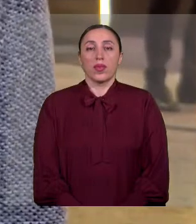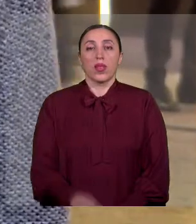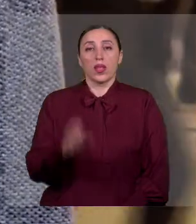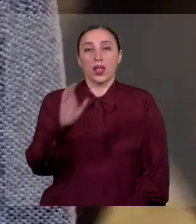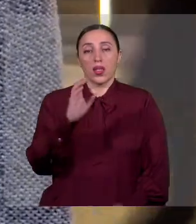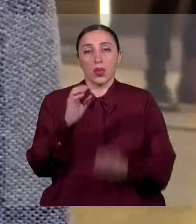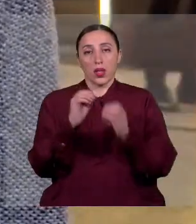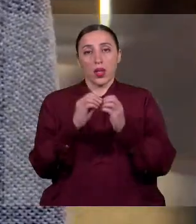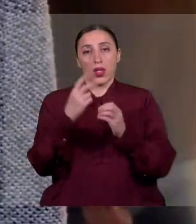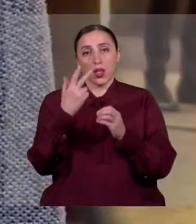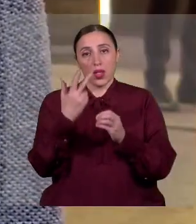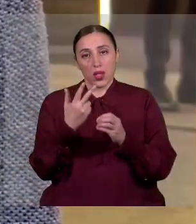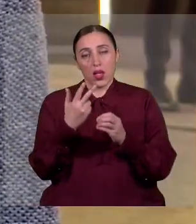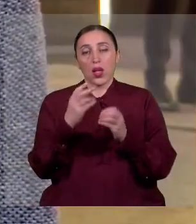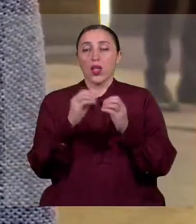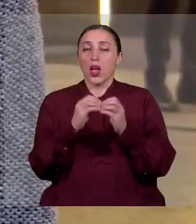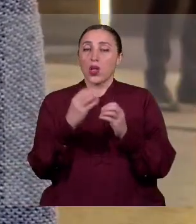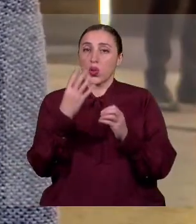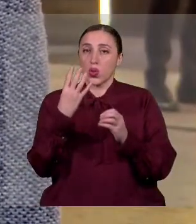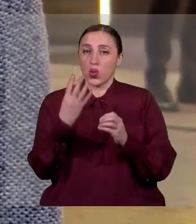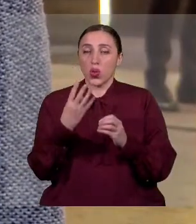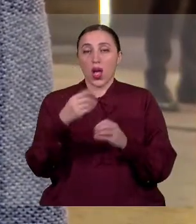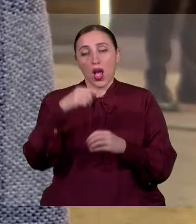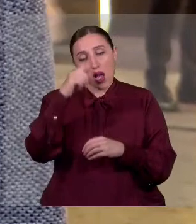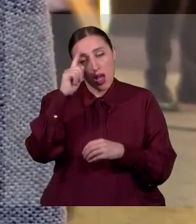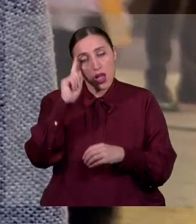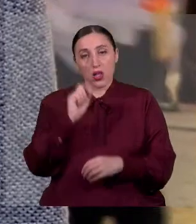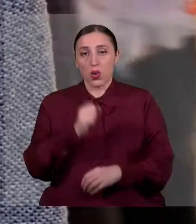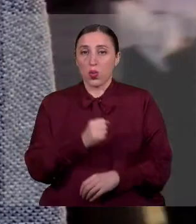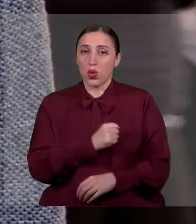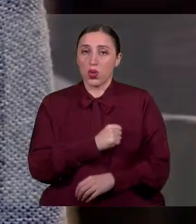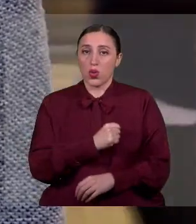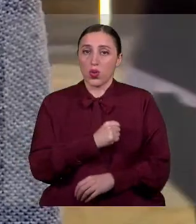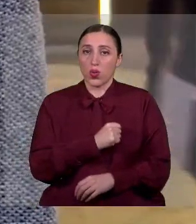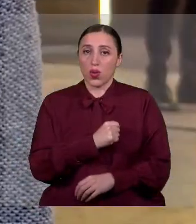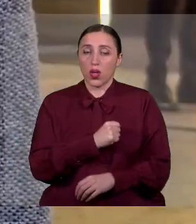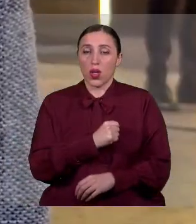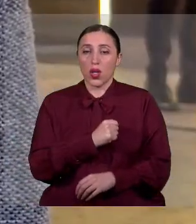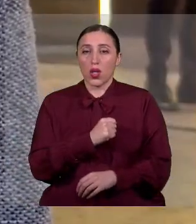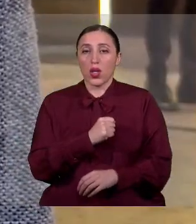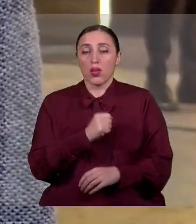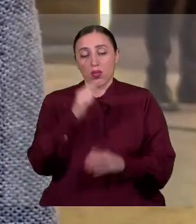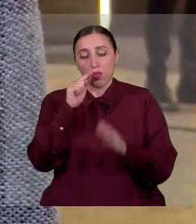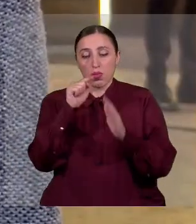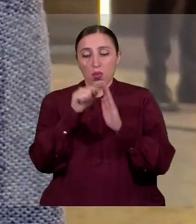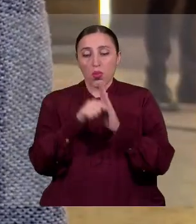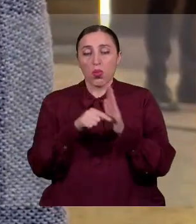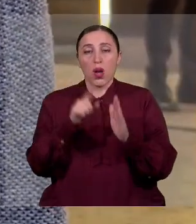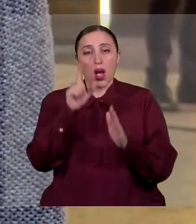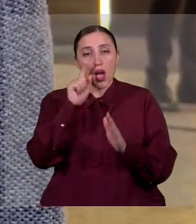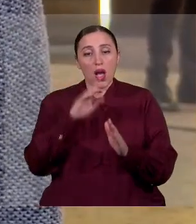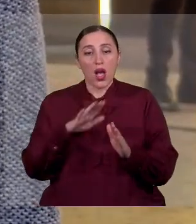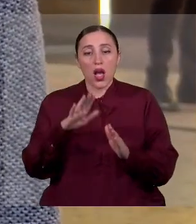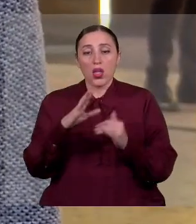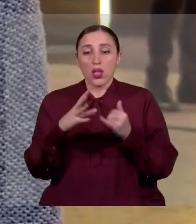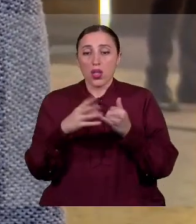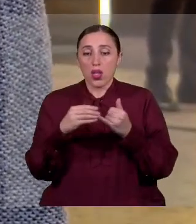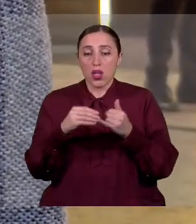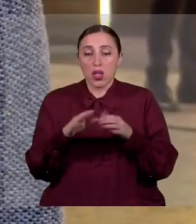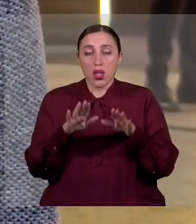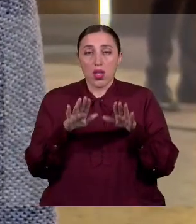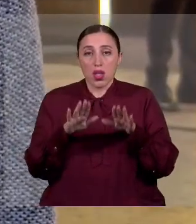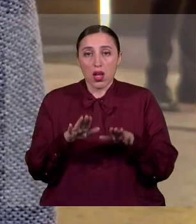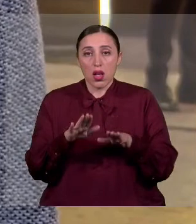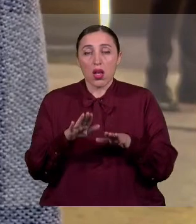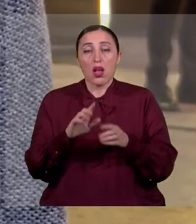Սեպտեմբերի 13-ին եւ 14-ին, երբ Ադրբեջանի զինված ուժերը ներխուժեցին Հայաստանի ինքնիշխան տարածքը, Հայաստանը